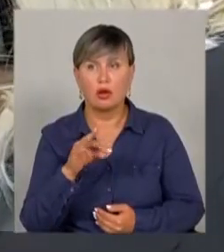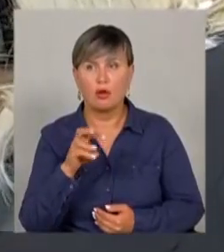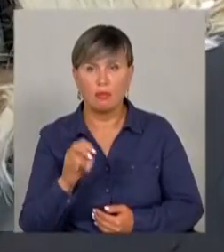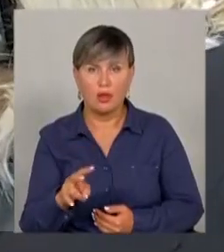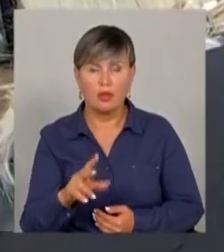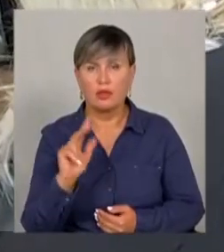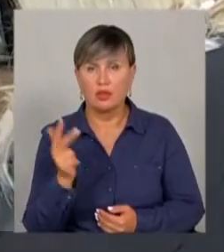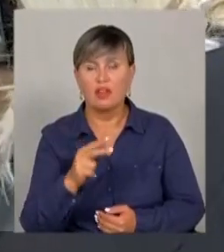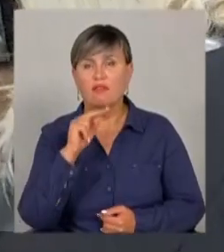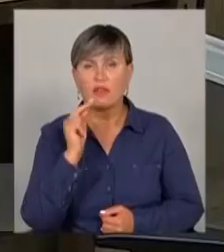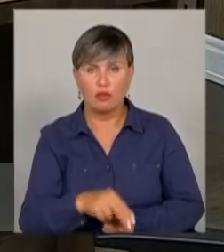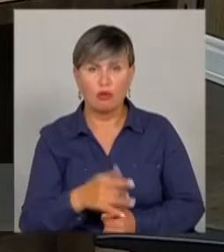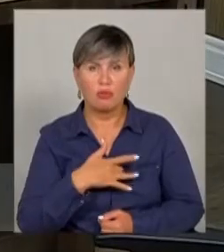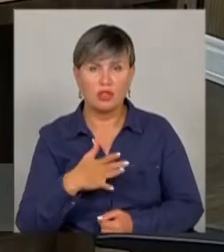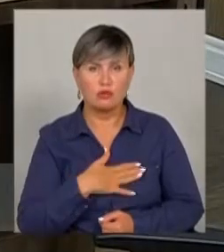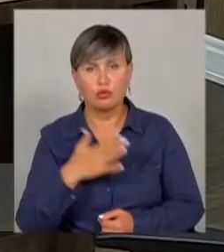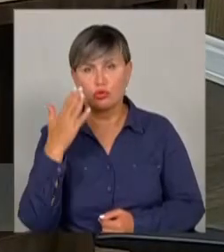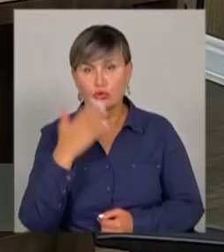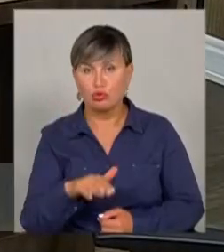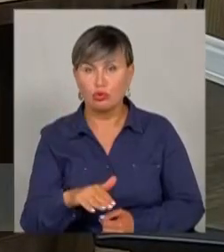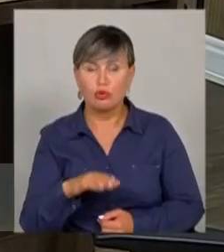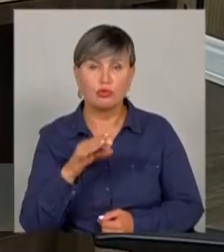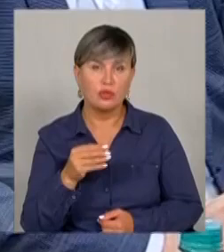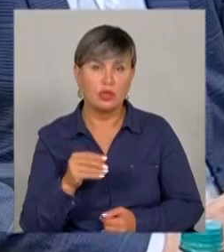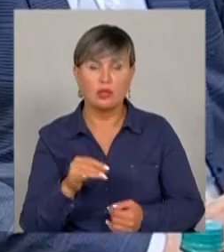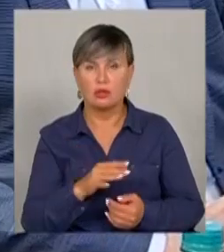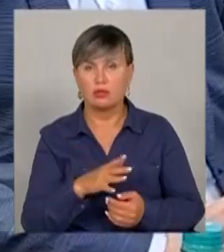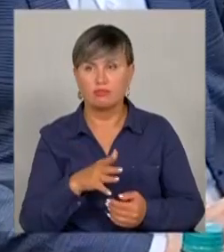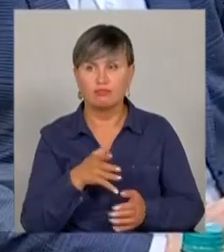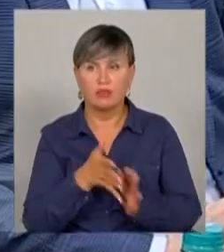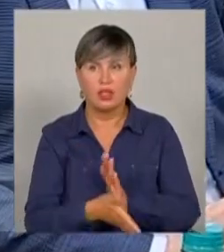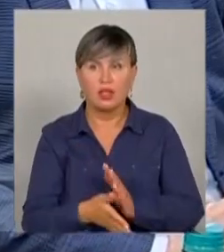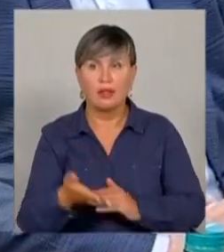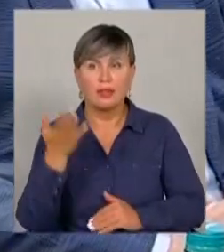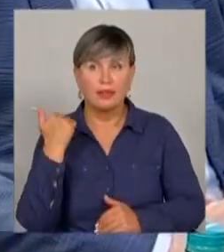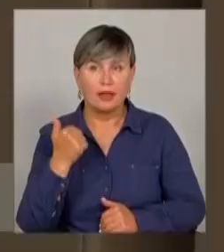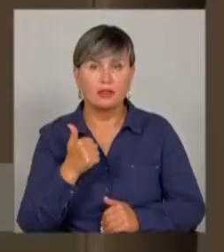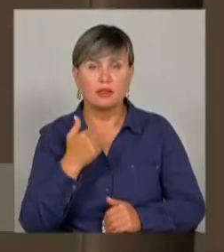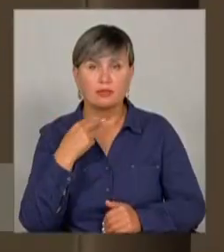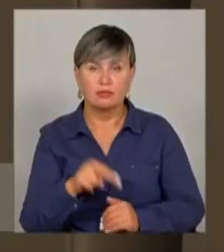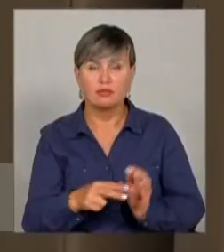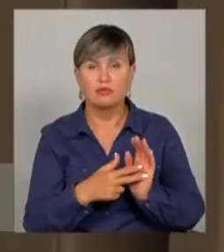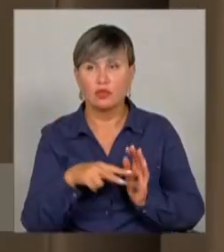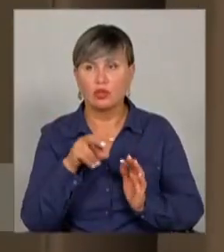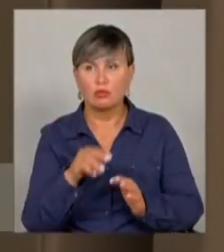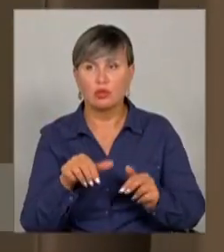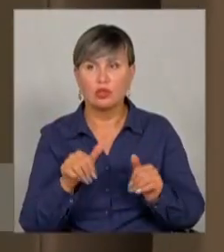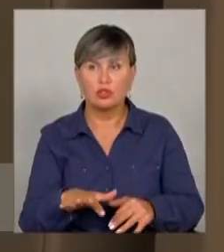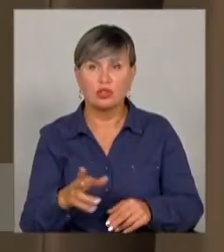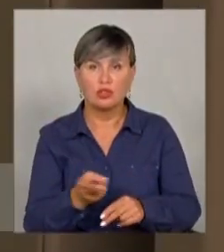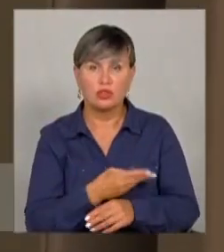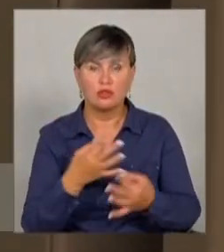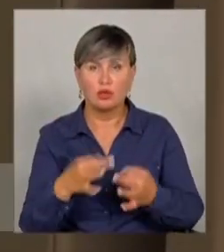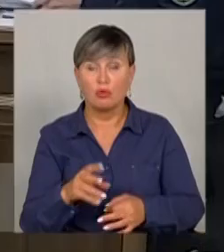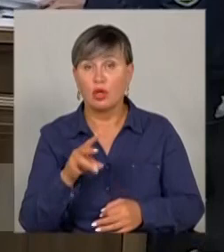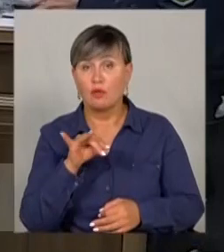Жанузака виновными в присвоении чужого имущества и отмывании денег. Тогда подсудимых приговорили к 8 годам лишения свободы. Однако